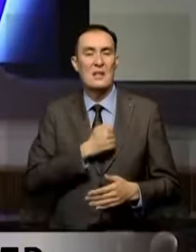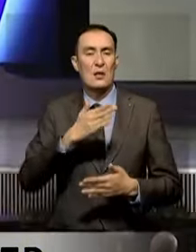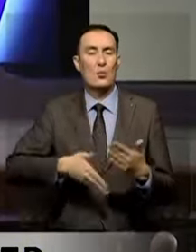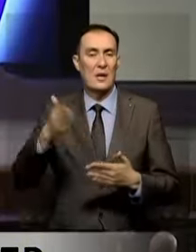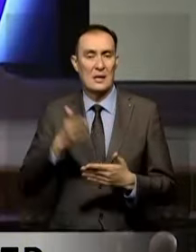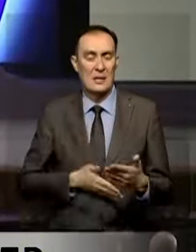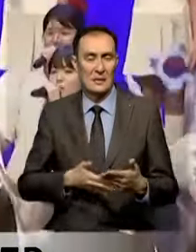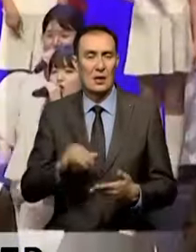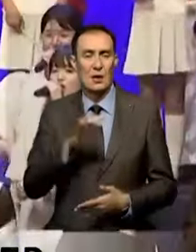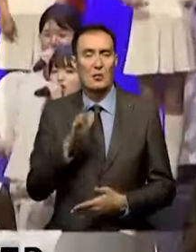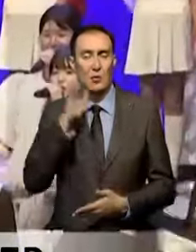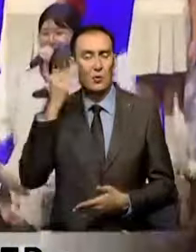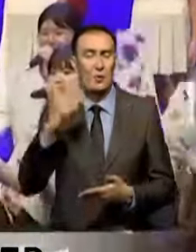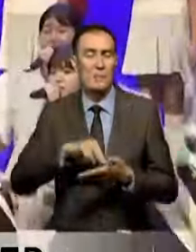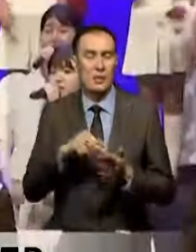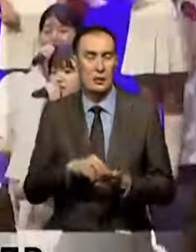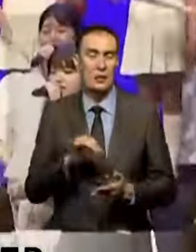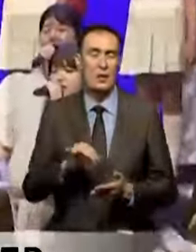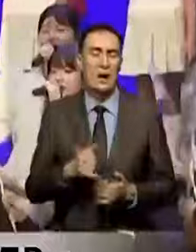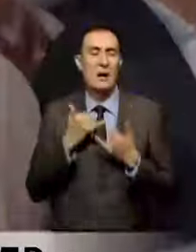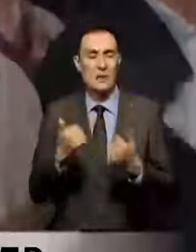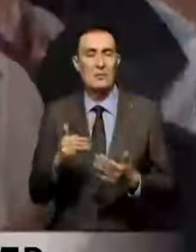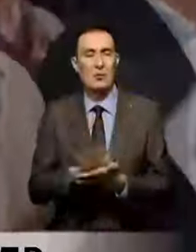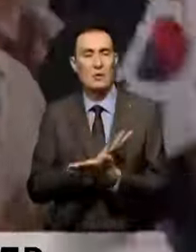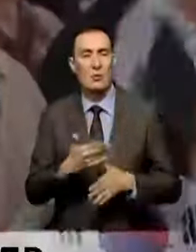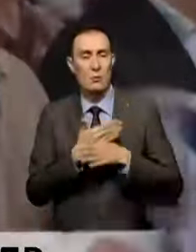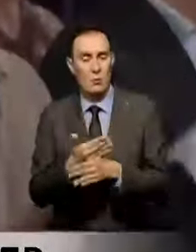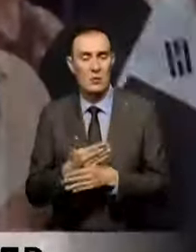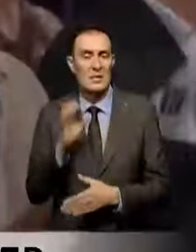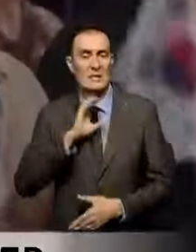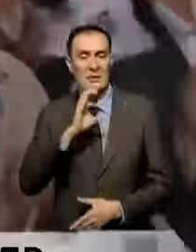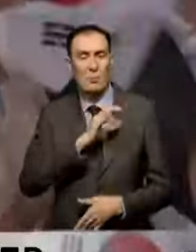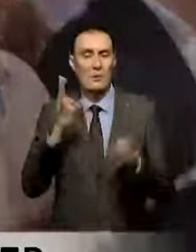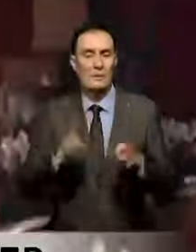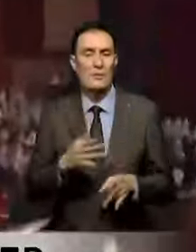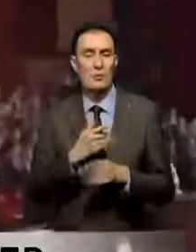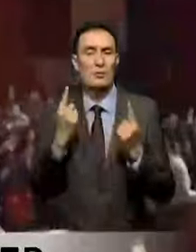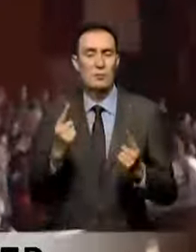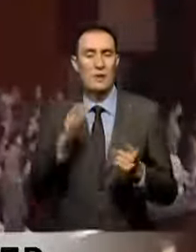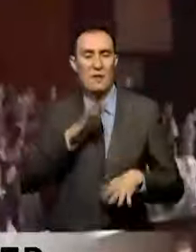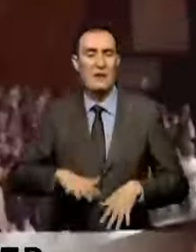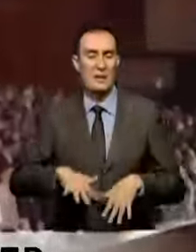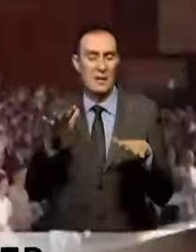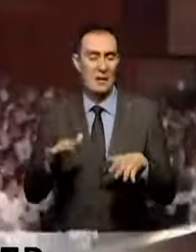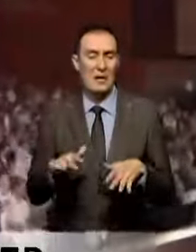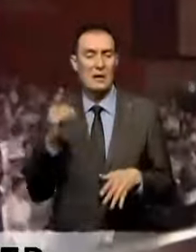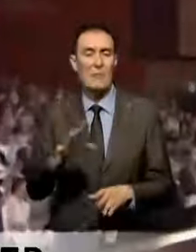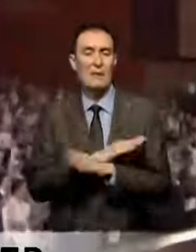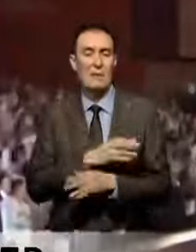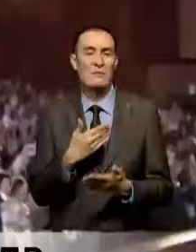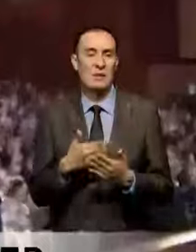денуклеаризации. Южная Корея также планирует продолжить оказывать гуманитарную помощь Северу, пострадавшему от масштабных наводнений. Там